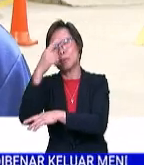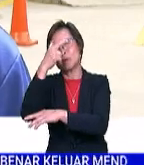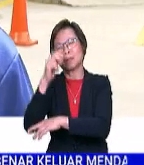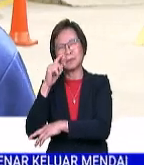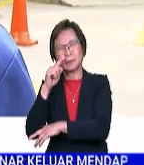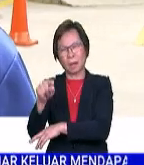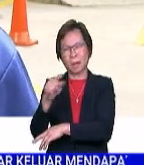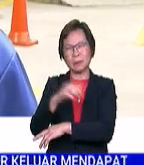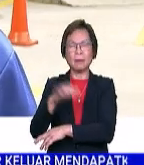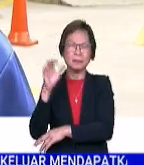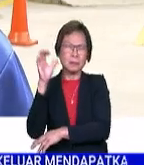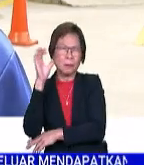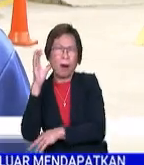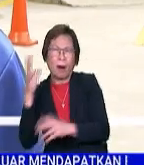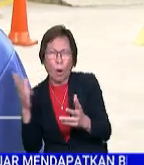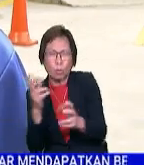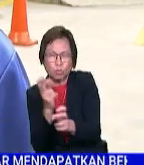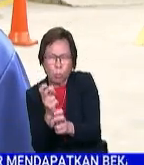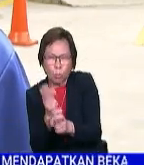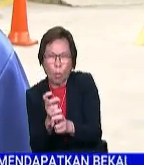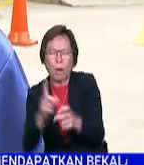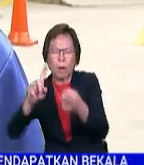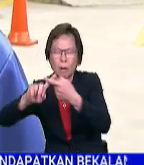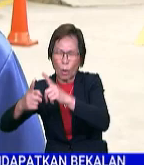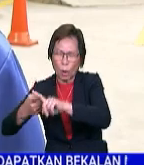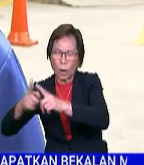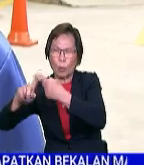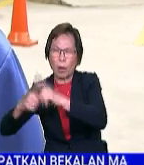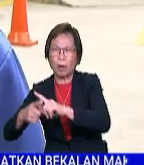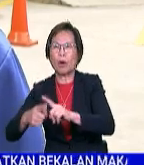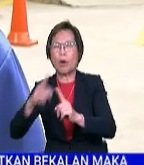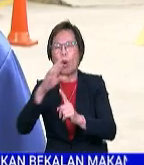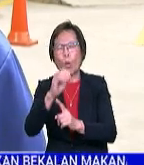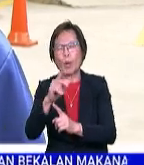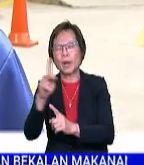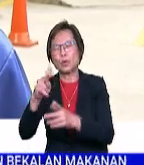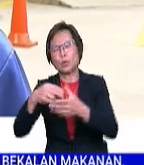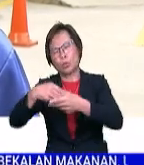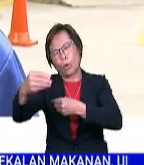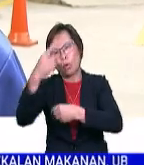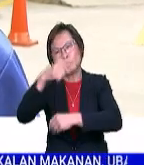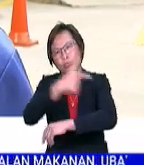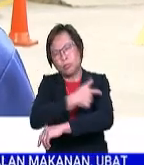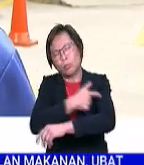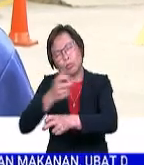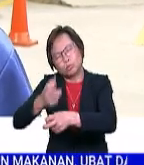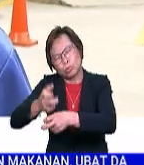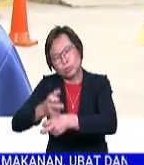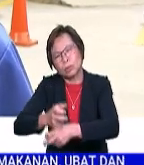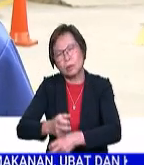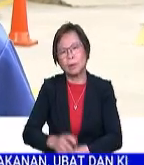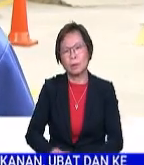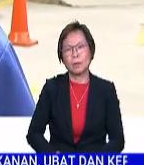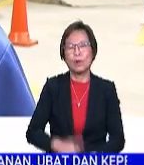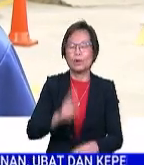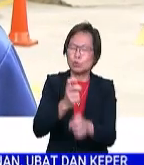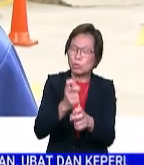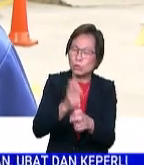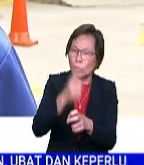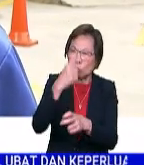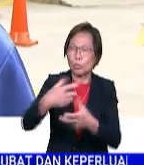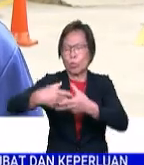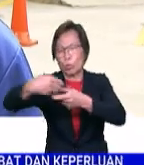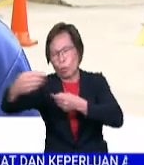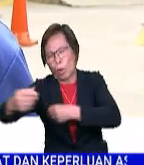lihat dan mendengar bagaimana sukar untuk sahabat-sahabat saya untuk keluar mendapatkan vaksinasi. Mereka satu, sukar untuk